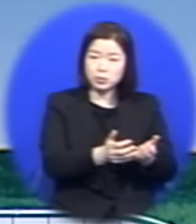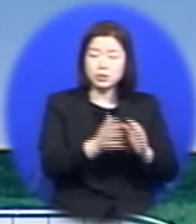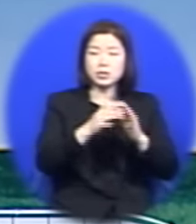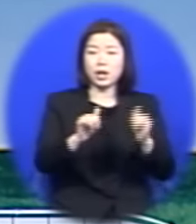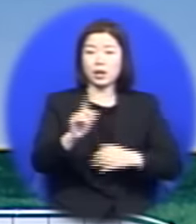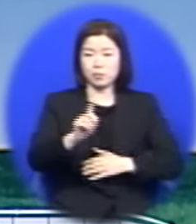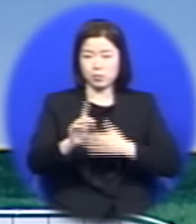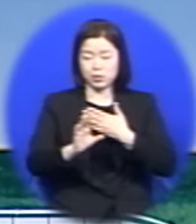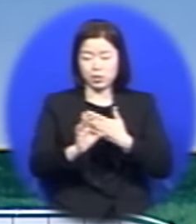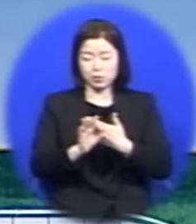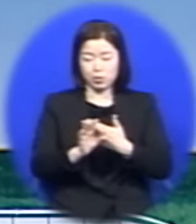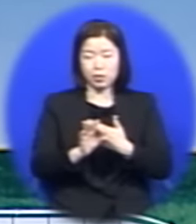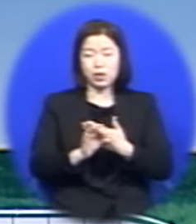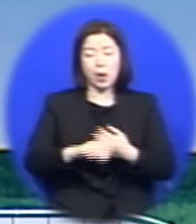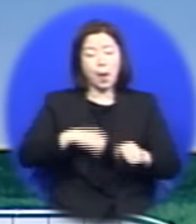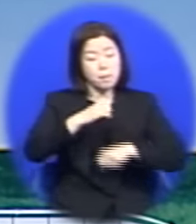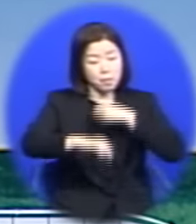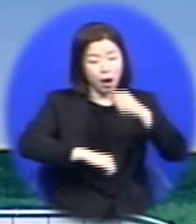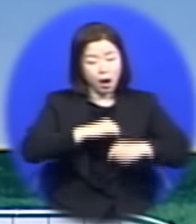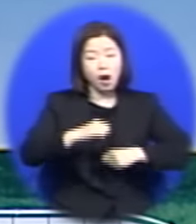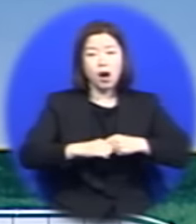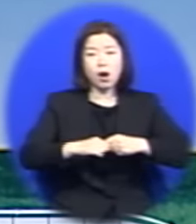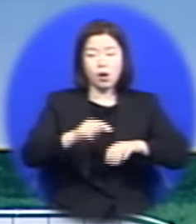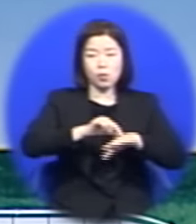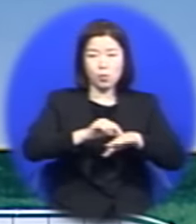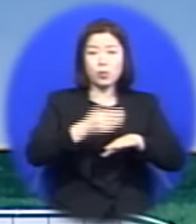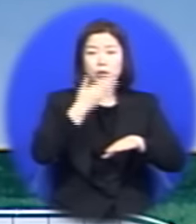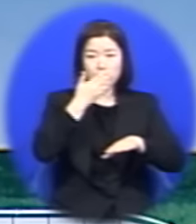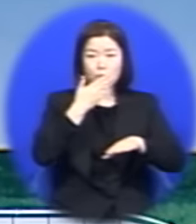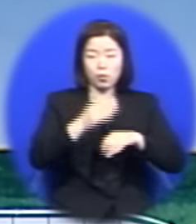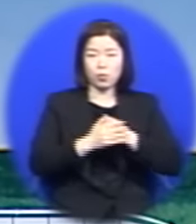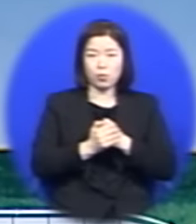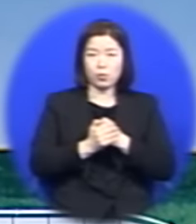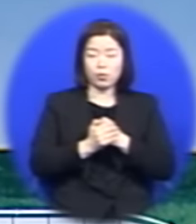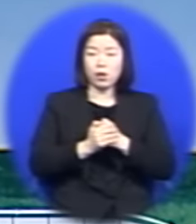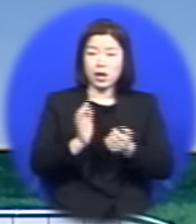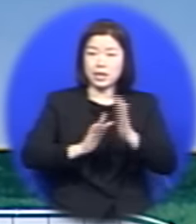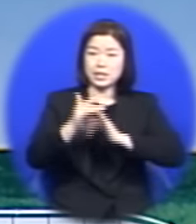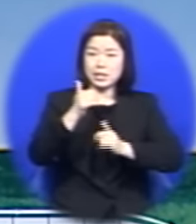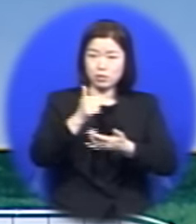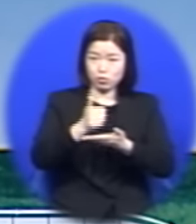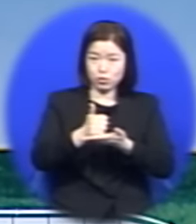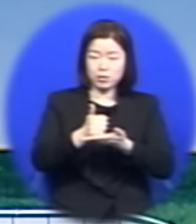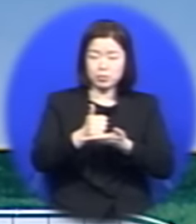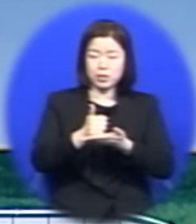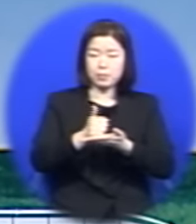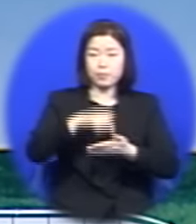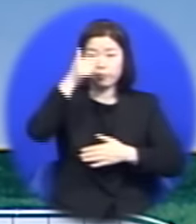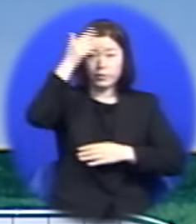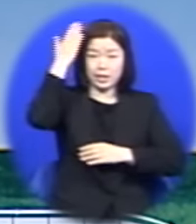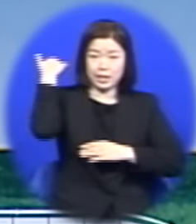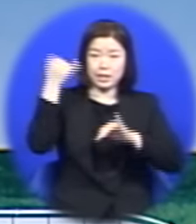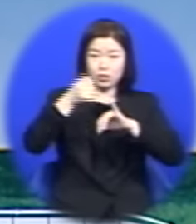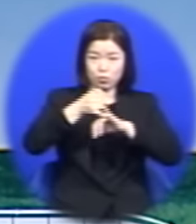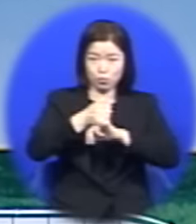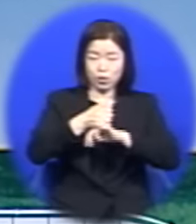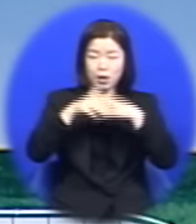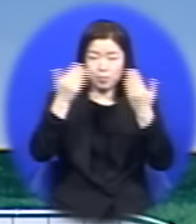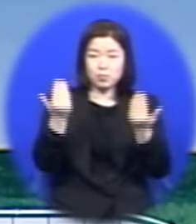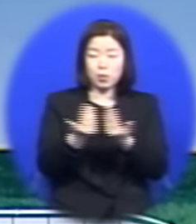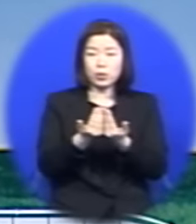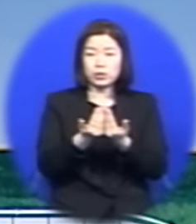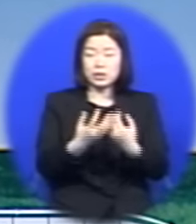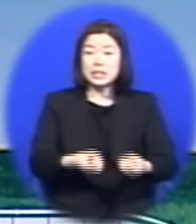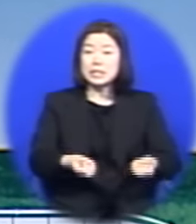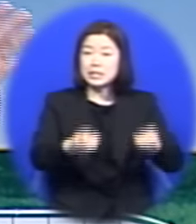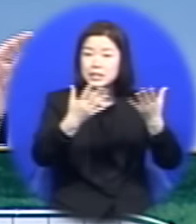있었는데 그 사람들은 마음껏 고기를 먹었습니다. 예수님이 구약의 모든 제사를